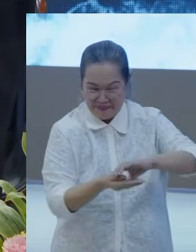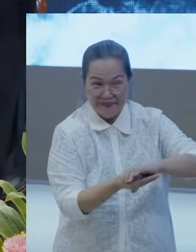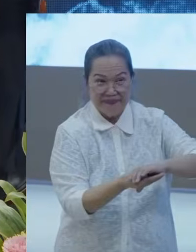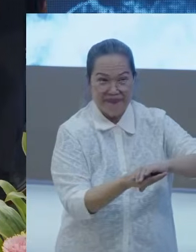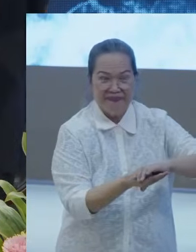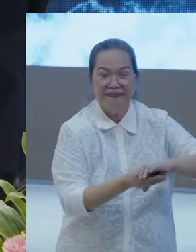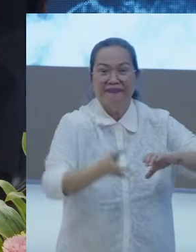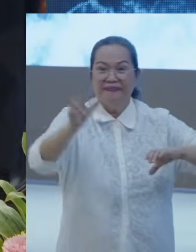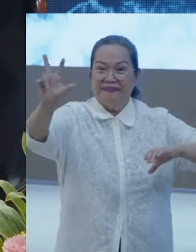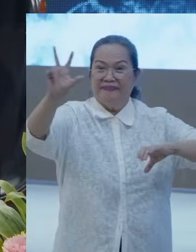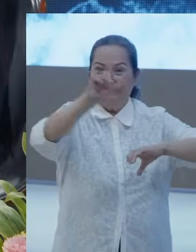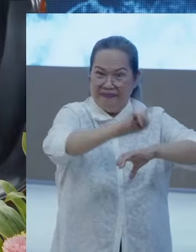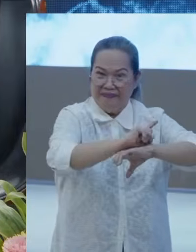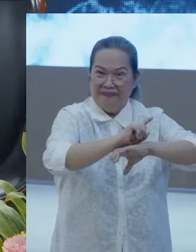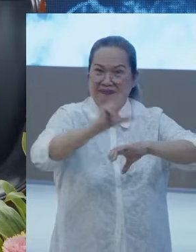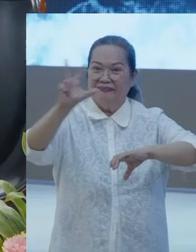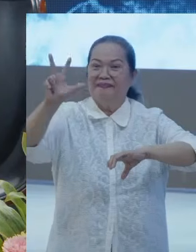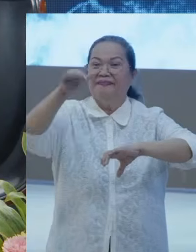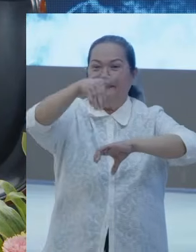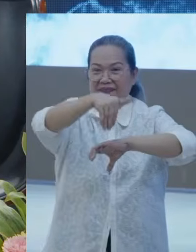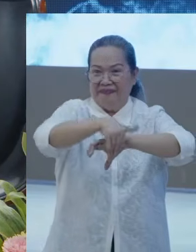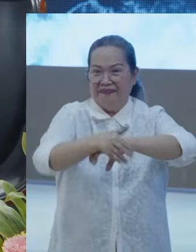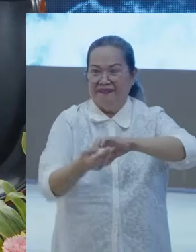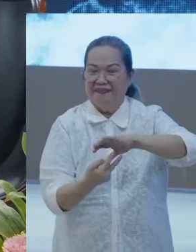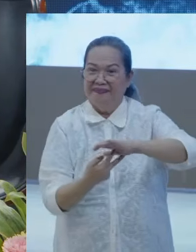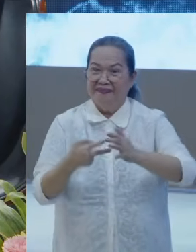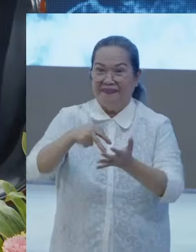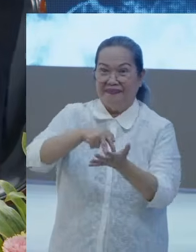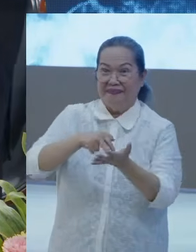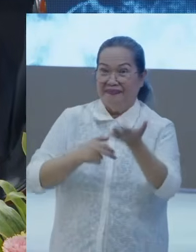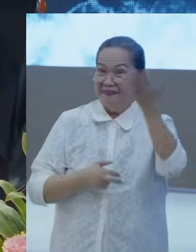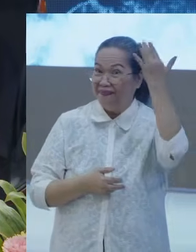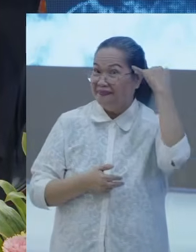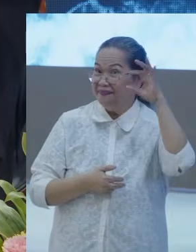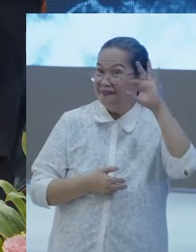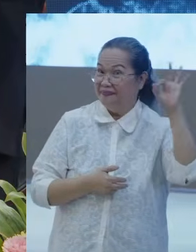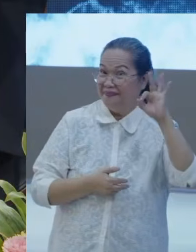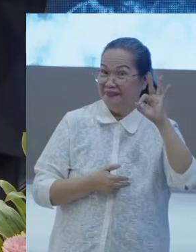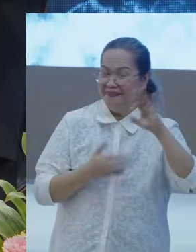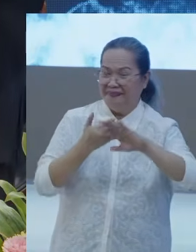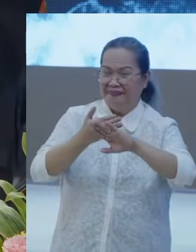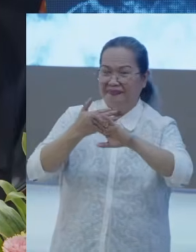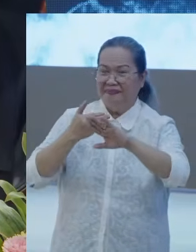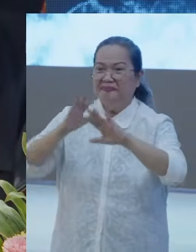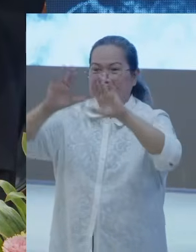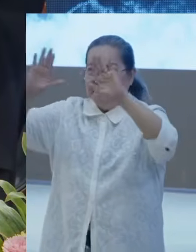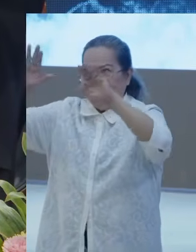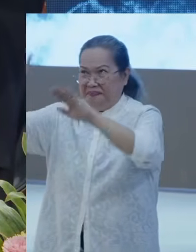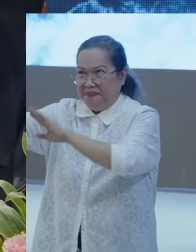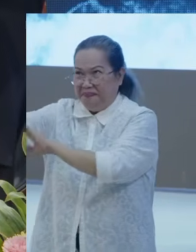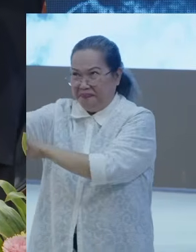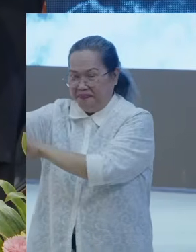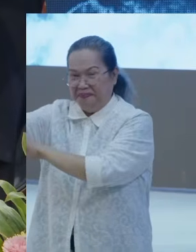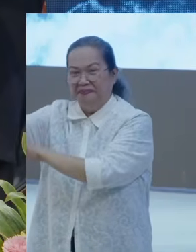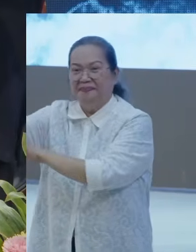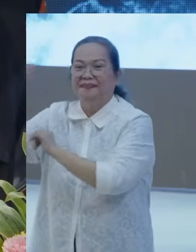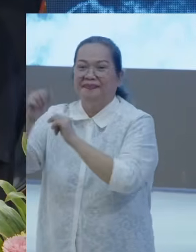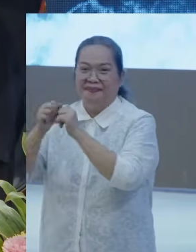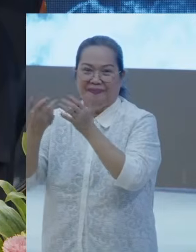No? Siya ay namatay ng Friday before 6 p.m.